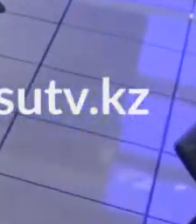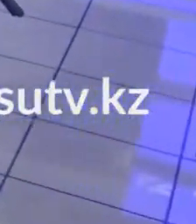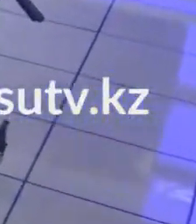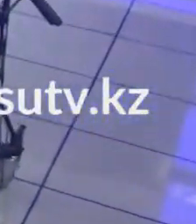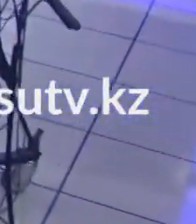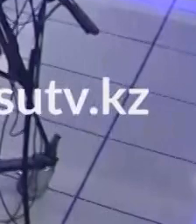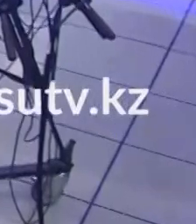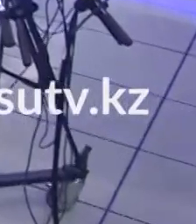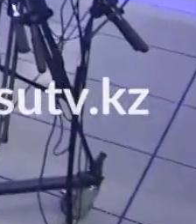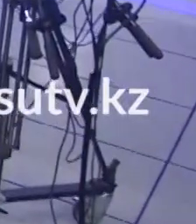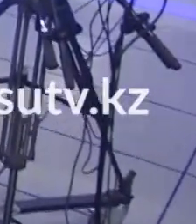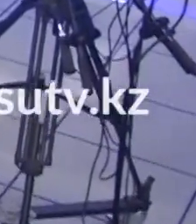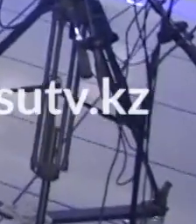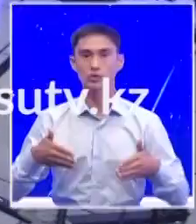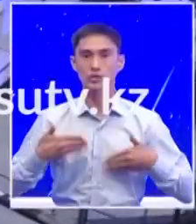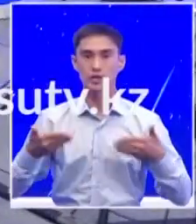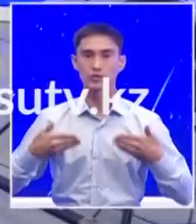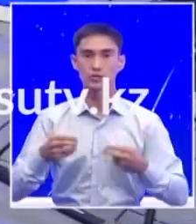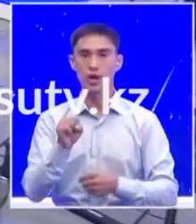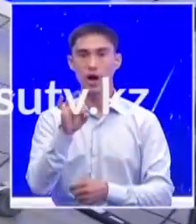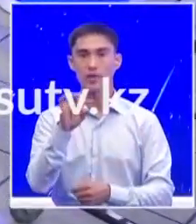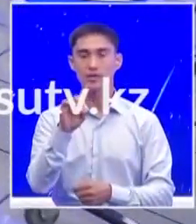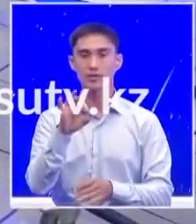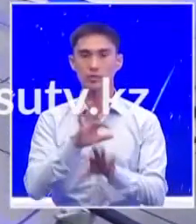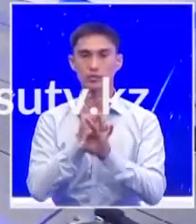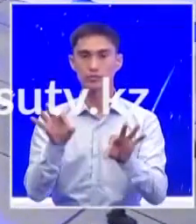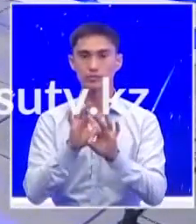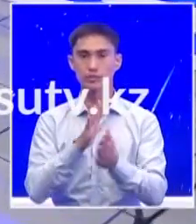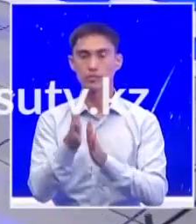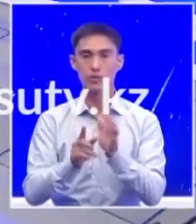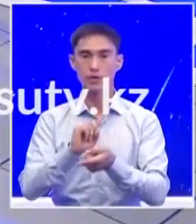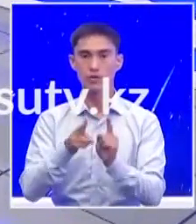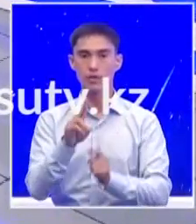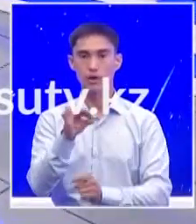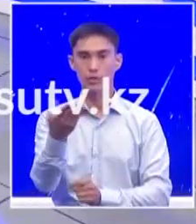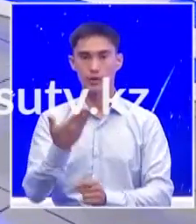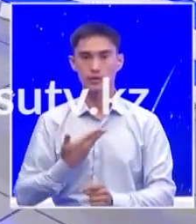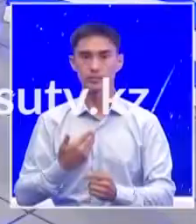Вы смотрите новости на телеканале ЧТСУ. Здравствуйте. В студии Алина Смогулова. Сурдоперевод Дауриана Андрасилова.